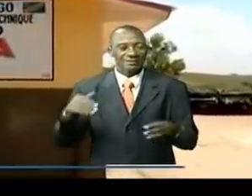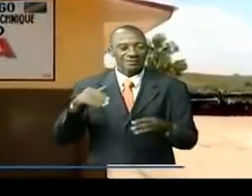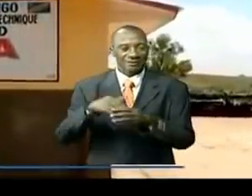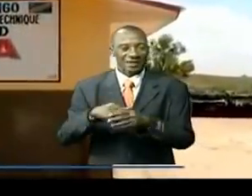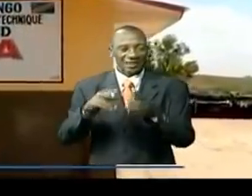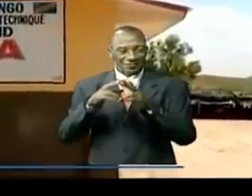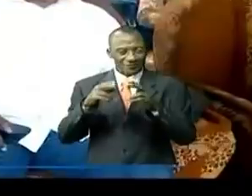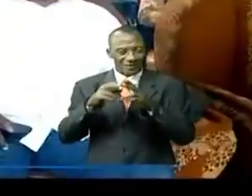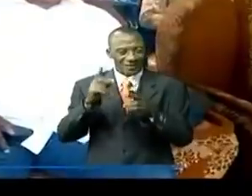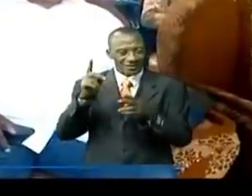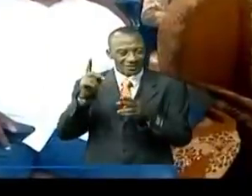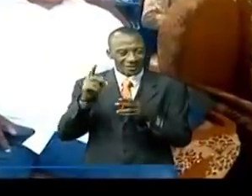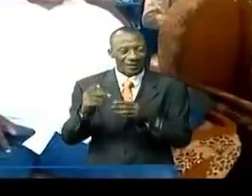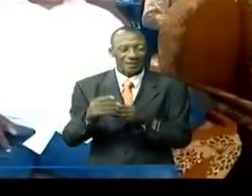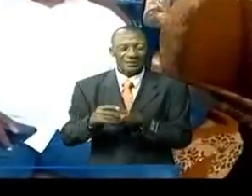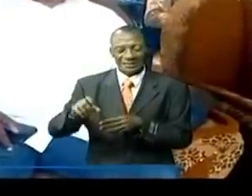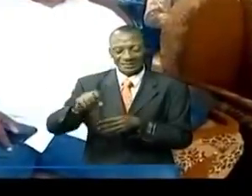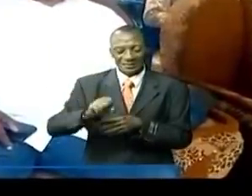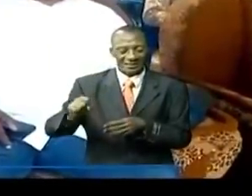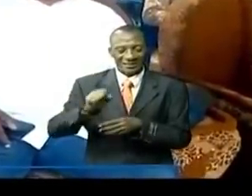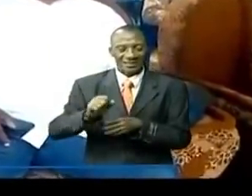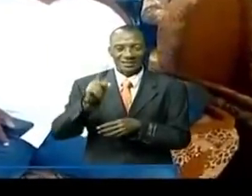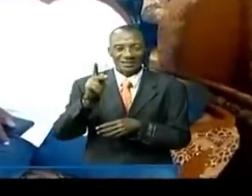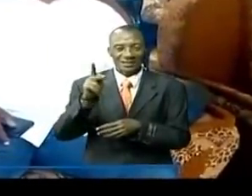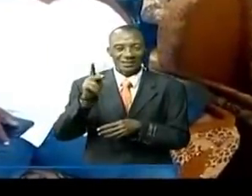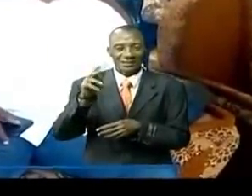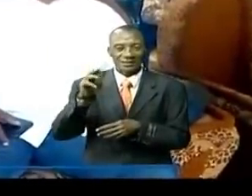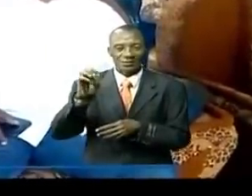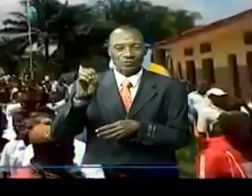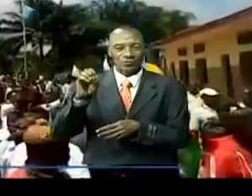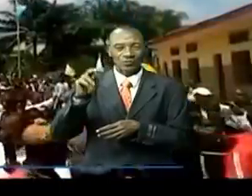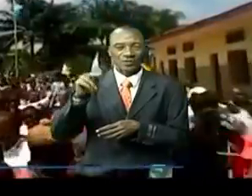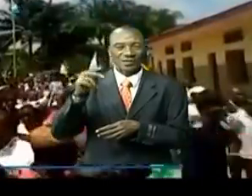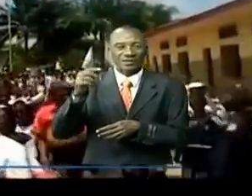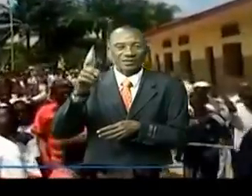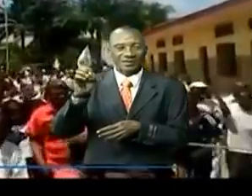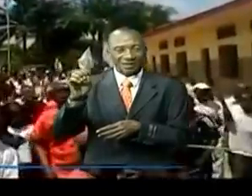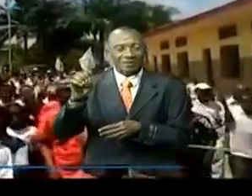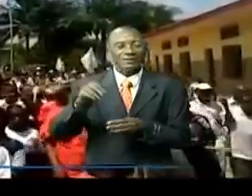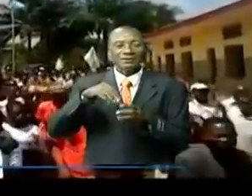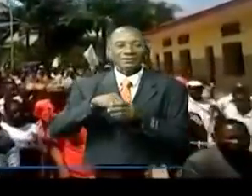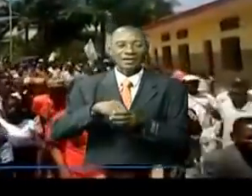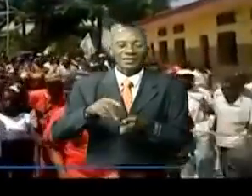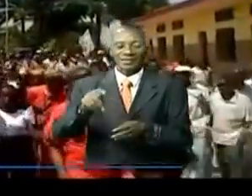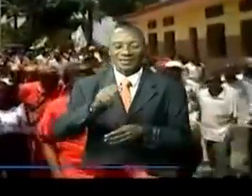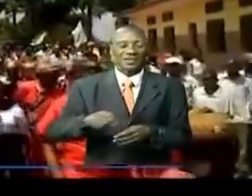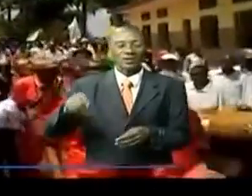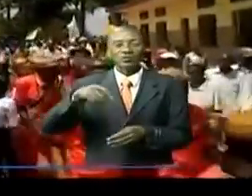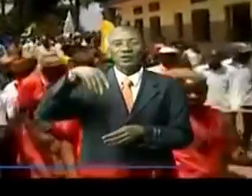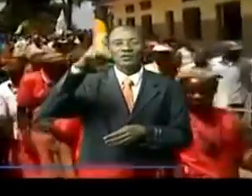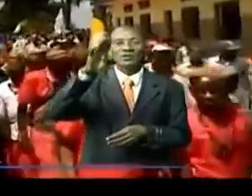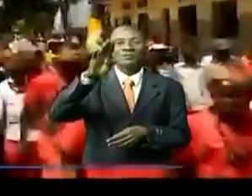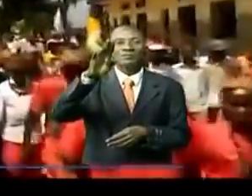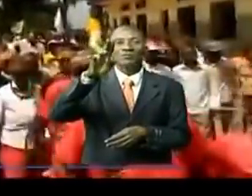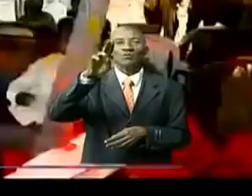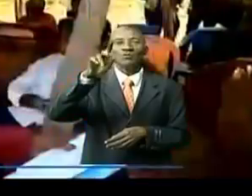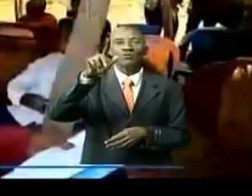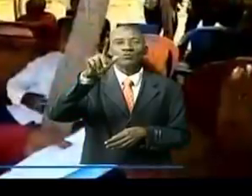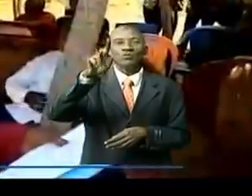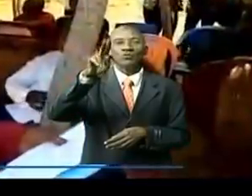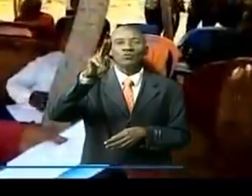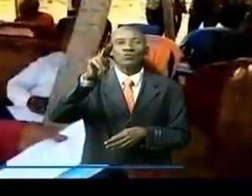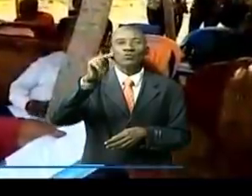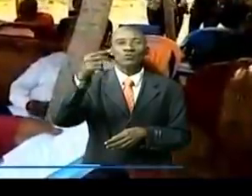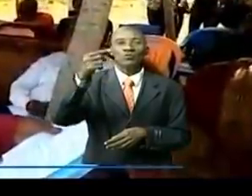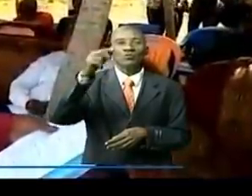Beyabipangu, secteur Kwengi, territoire de Bulungu dans la province éducationnelle Kwiludé. Ici, l'ambiance a été au zénith avec des